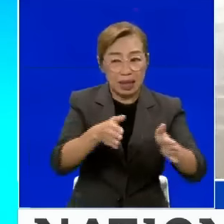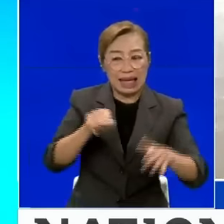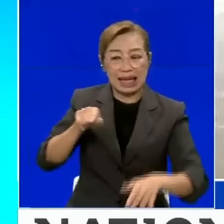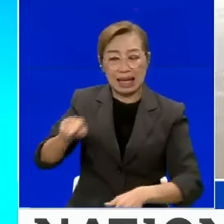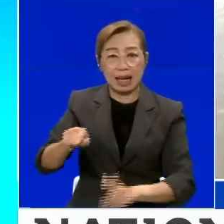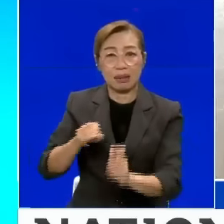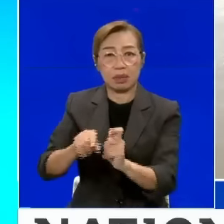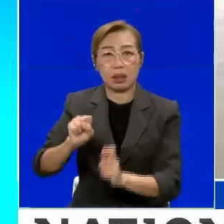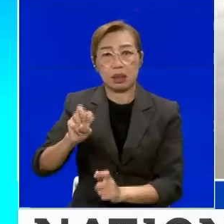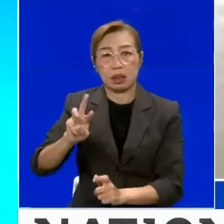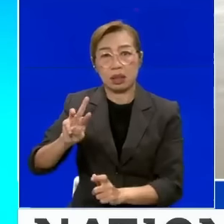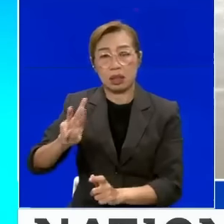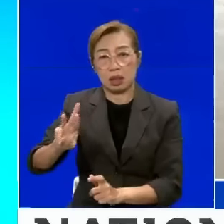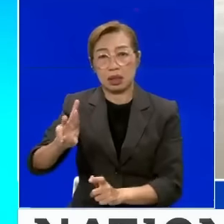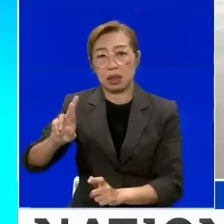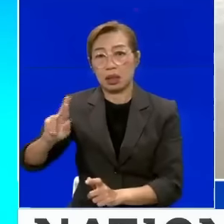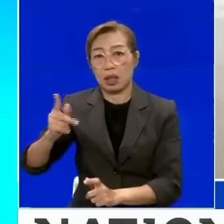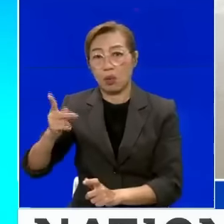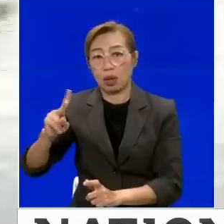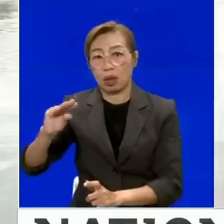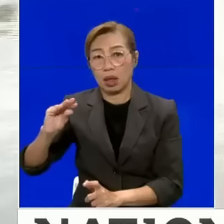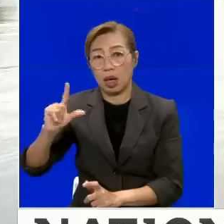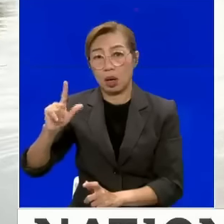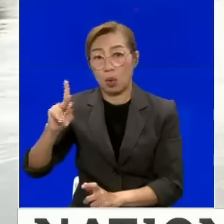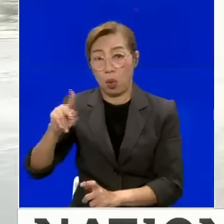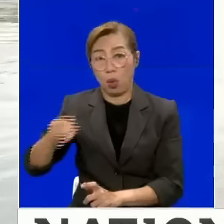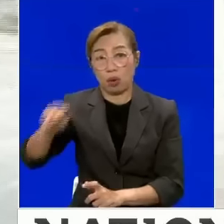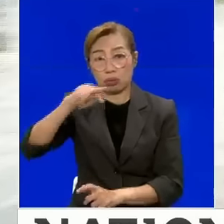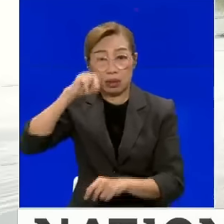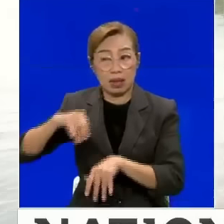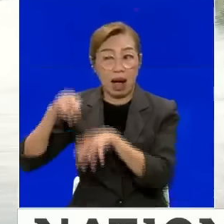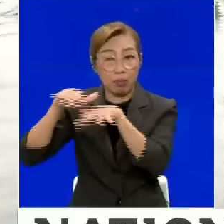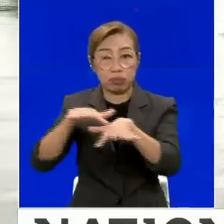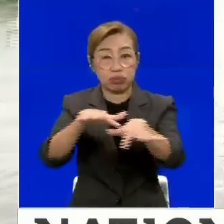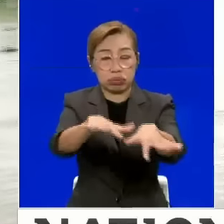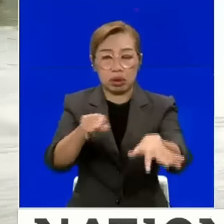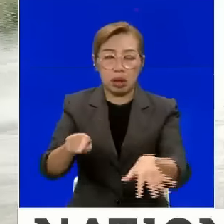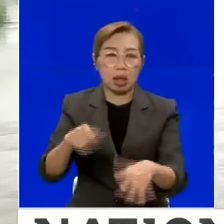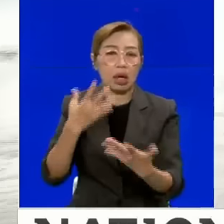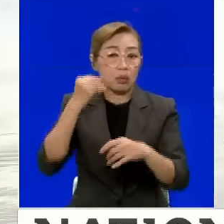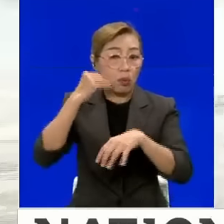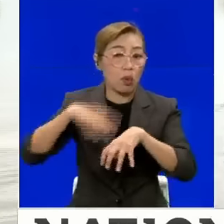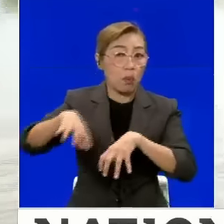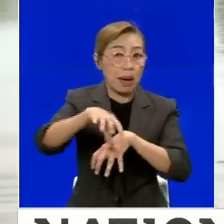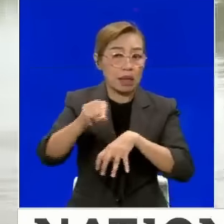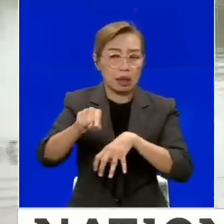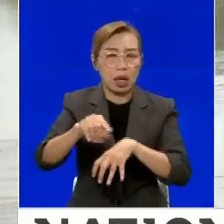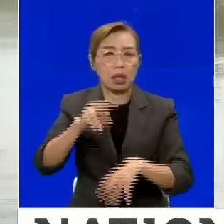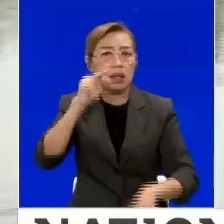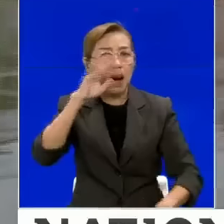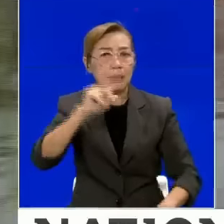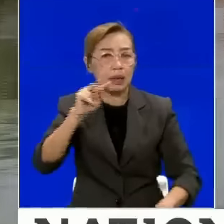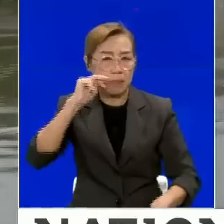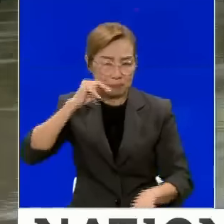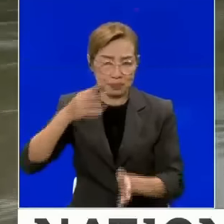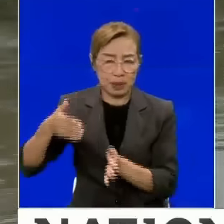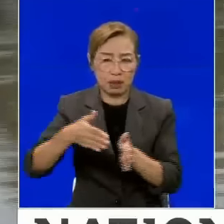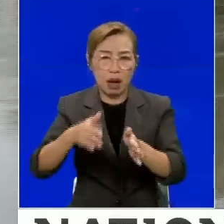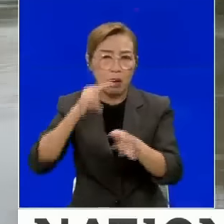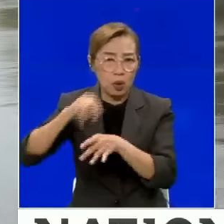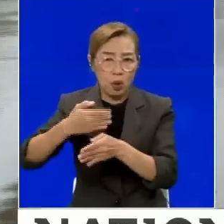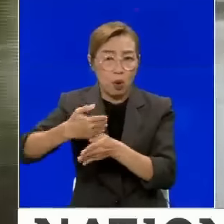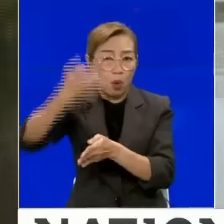กนะครับทีมข่าวเดินทางไปสำรวจที่ตำบลคลองยางสวรรคโลกครับบ้านหนองตะเคอรับมวลน้ำจากยมตอนบนนะครับระบายผ่